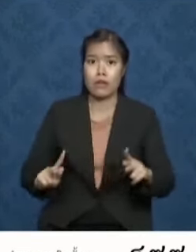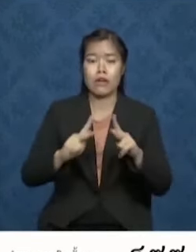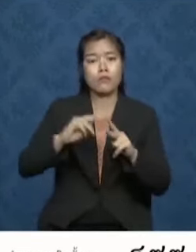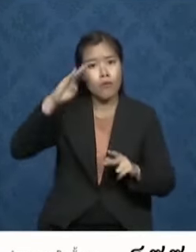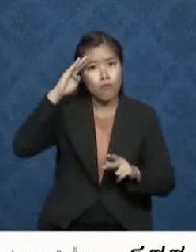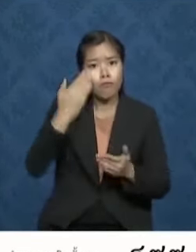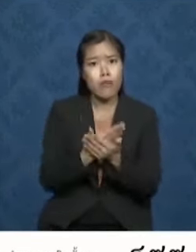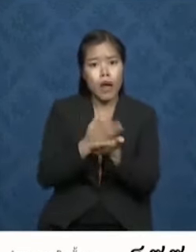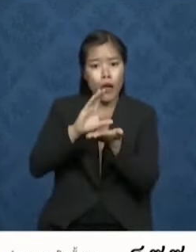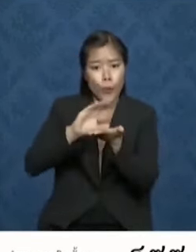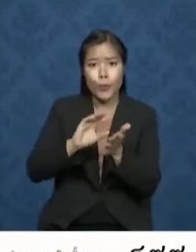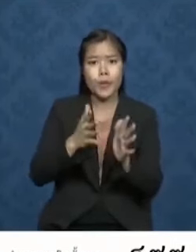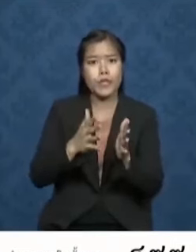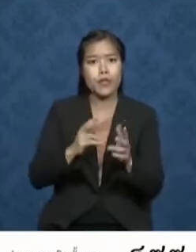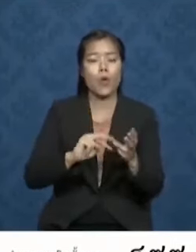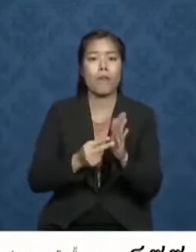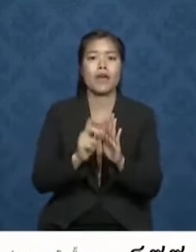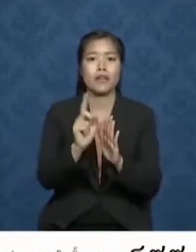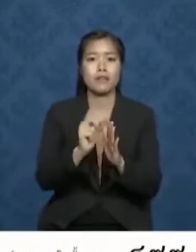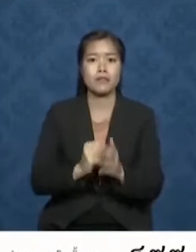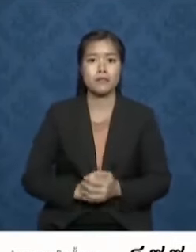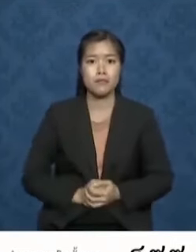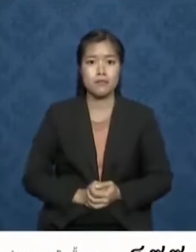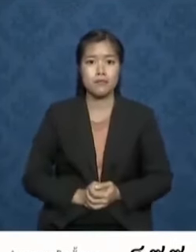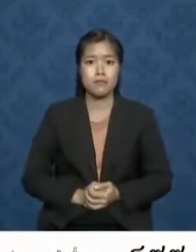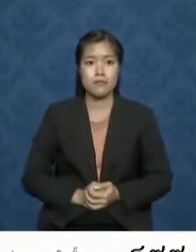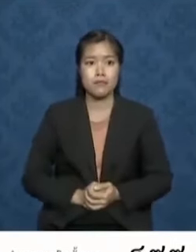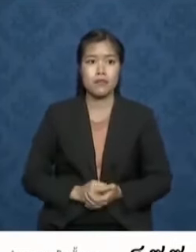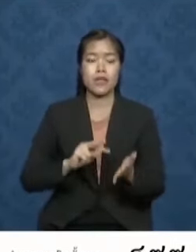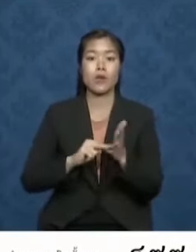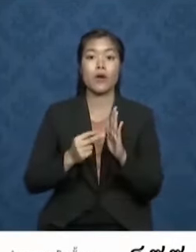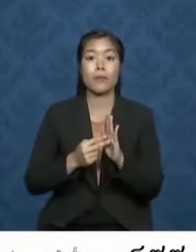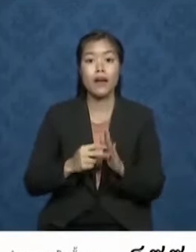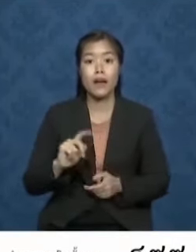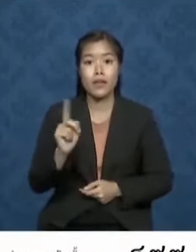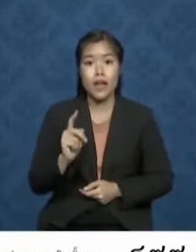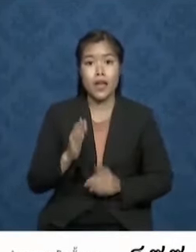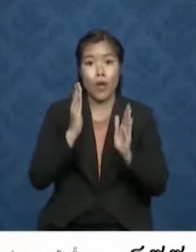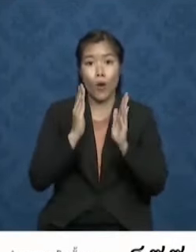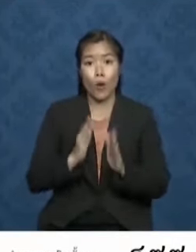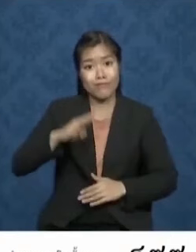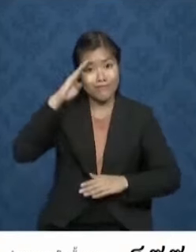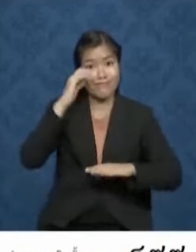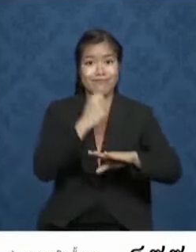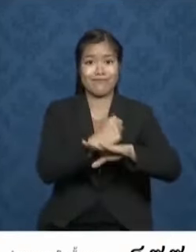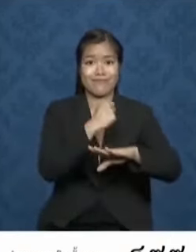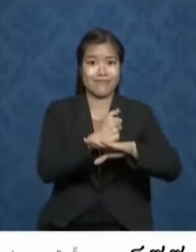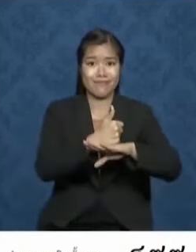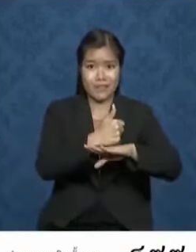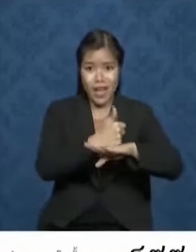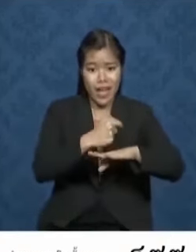เลยมันสะท้อนว่าอะไรครับมันสะท้อนว่าจำนวนนายพลของกะลาโหมไม่